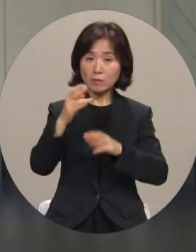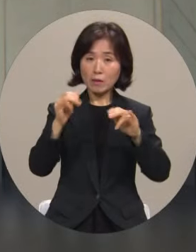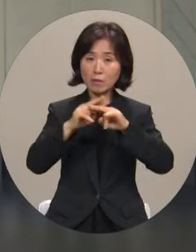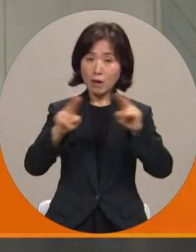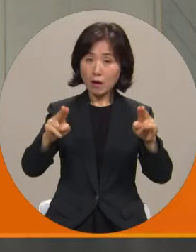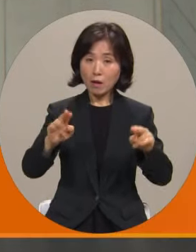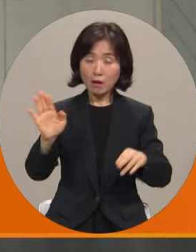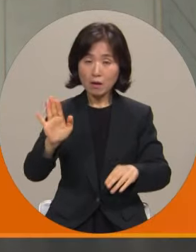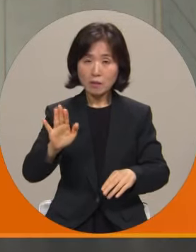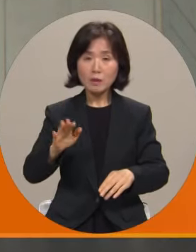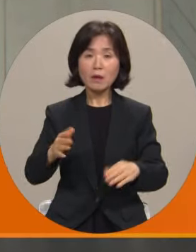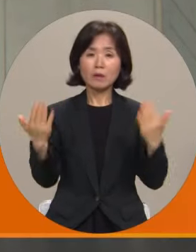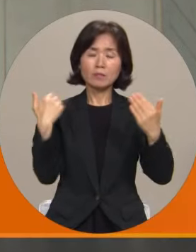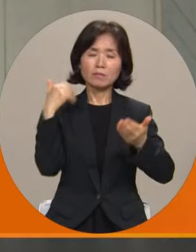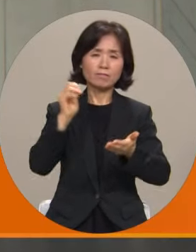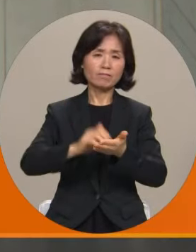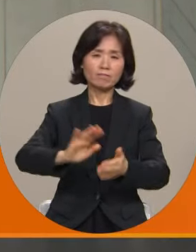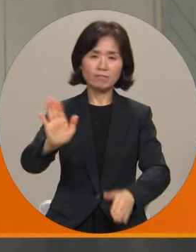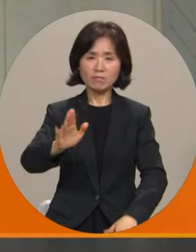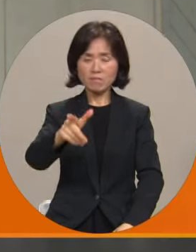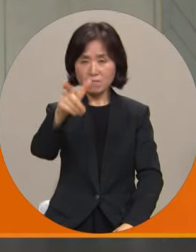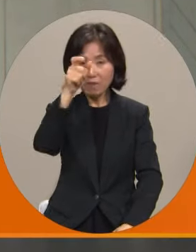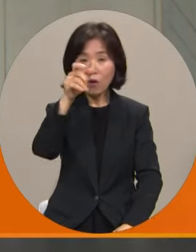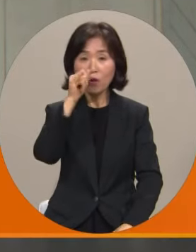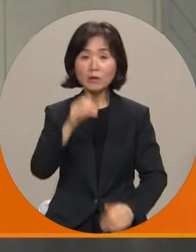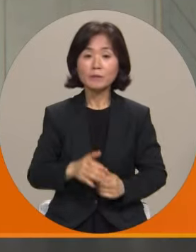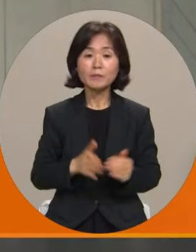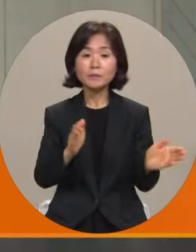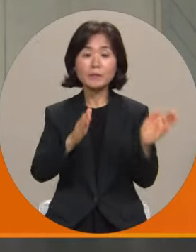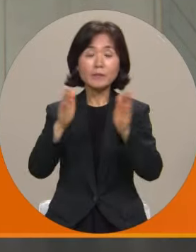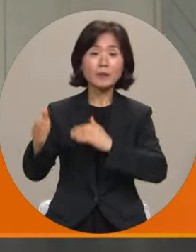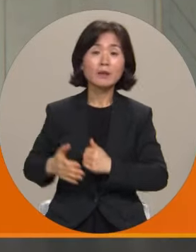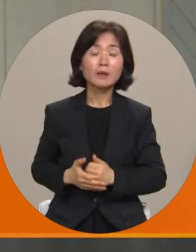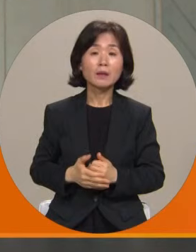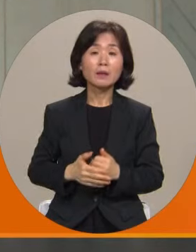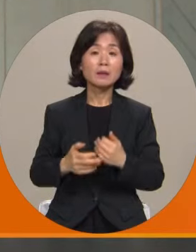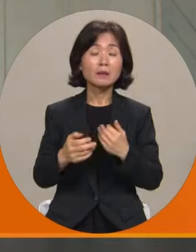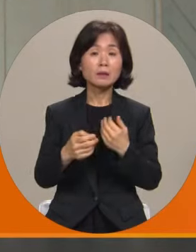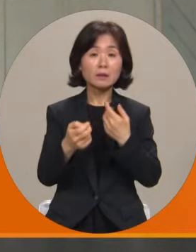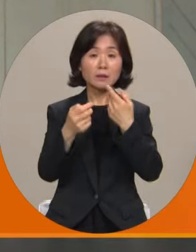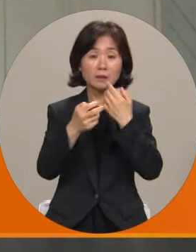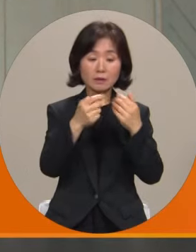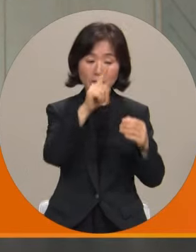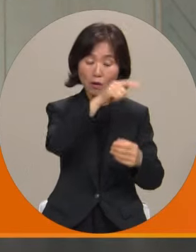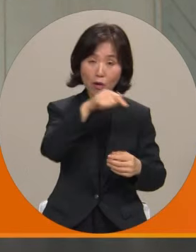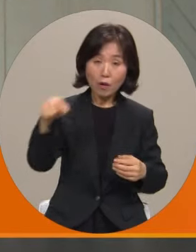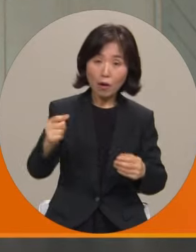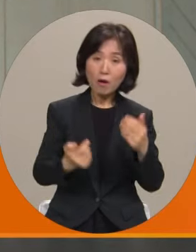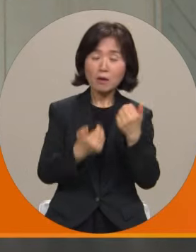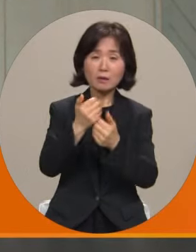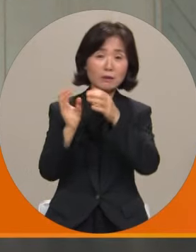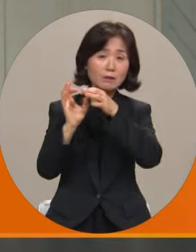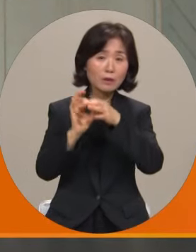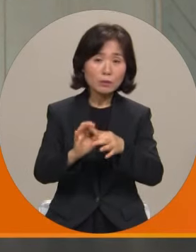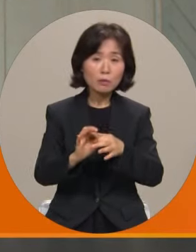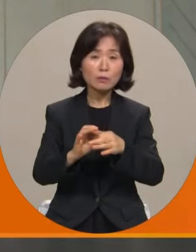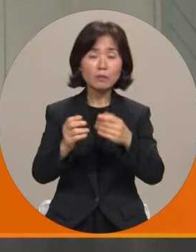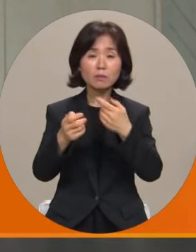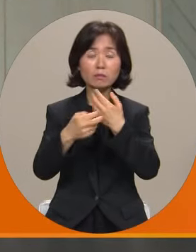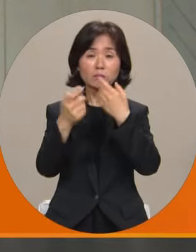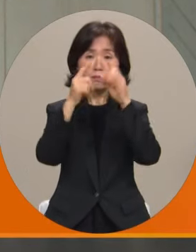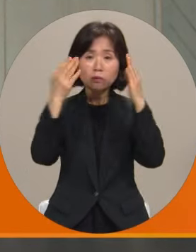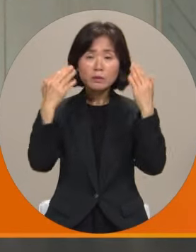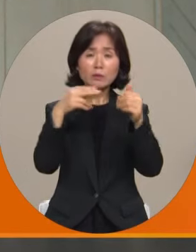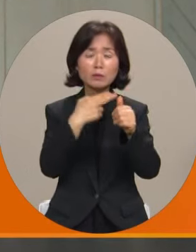의정 갈등이 봉합되지 않으면서 의대 교수들의 사직과 휴진 이어지고 있습니다 오늘은 서울대 병원과